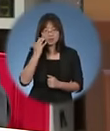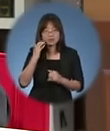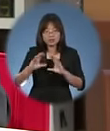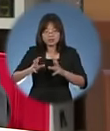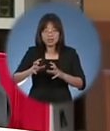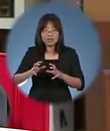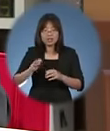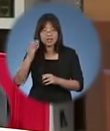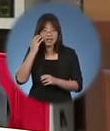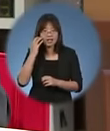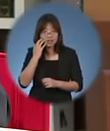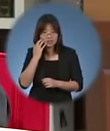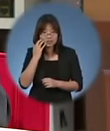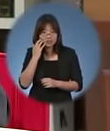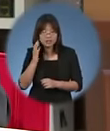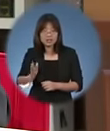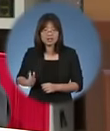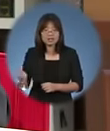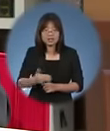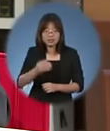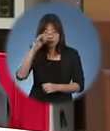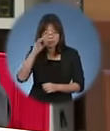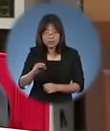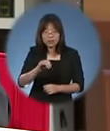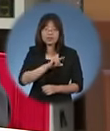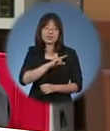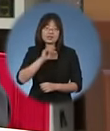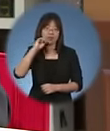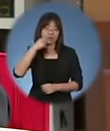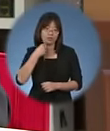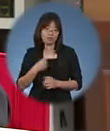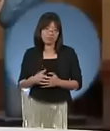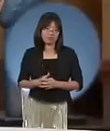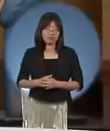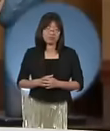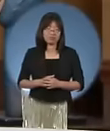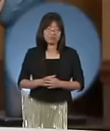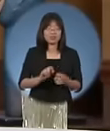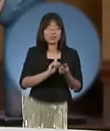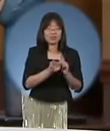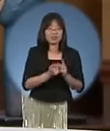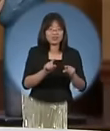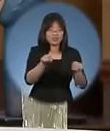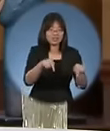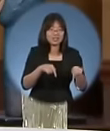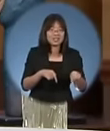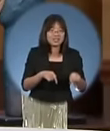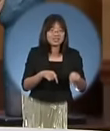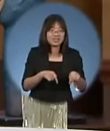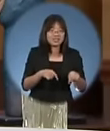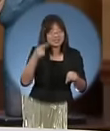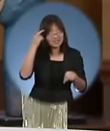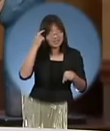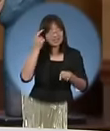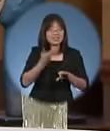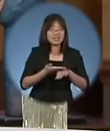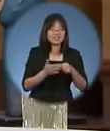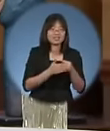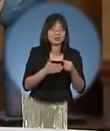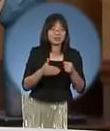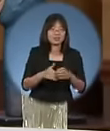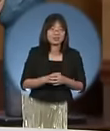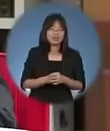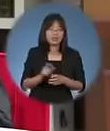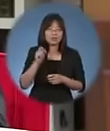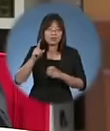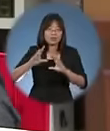사람이 우리나라를 객관적으로 보는 것이 가장 어렵습니다. 아, 서로의 또 예. 그래서, 상황이 다르고 예. 그래서